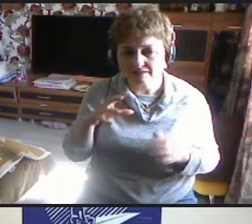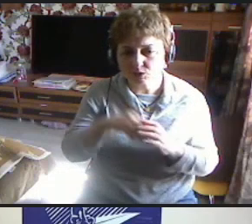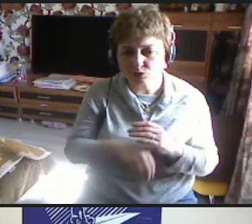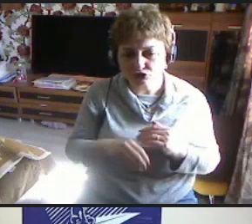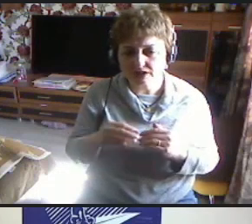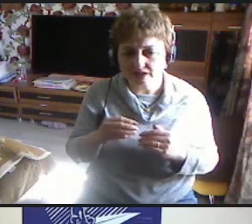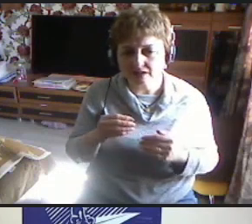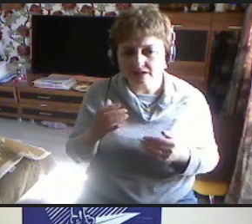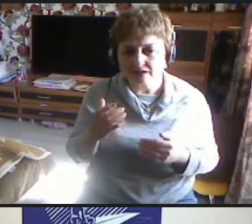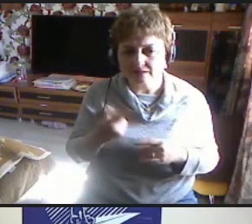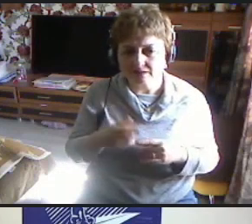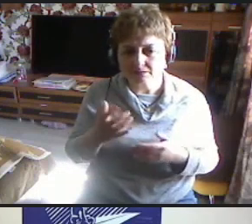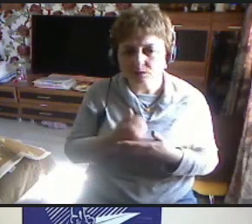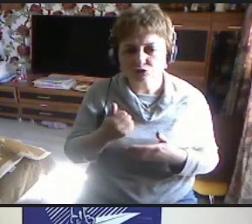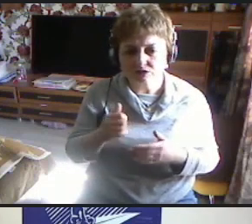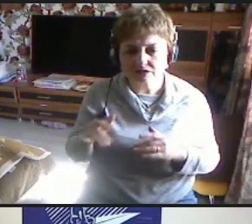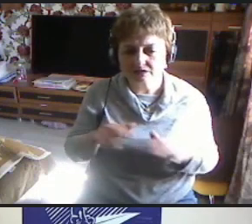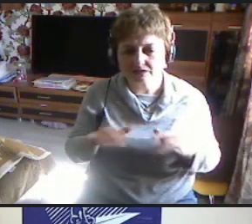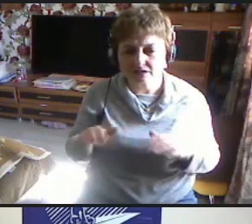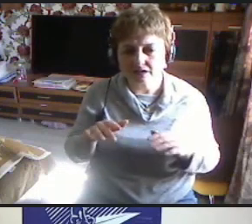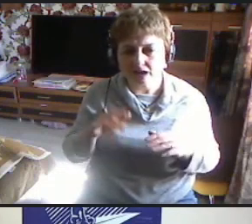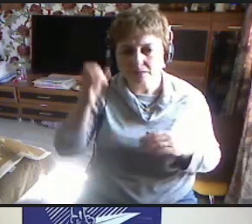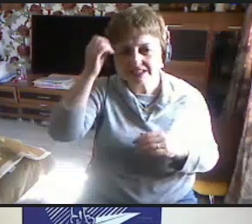процесс образовательный.